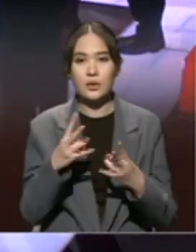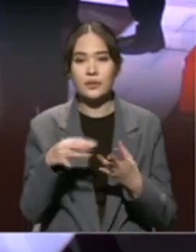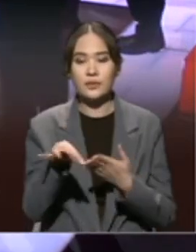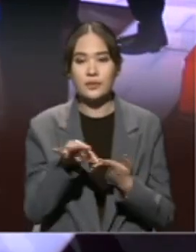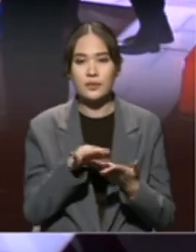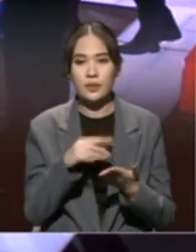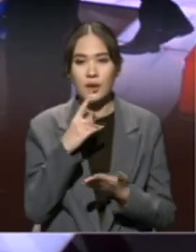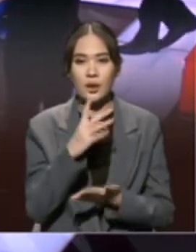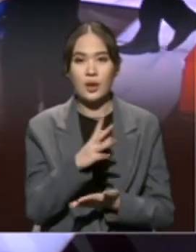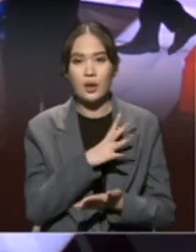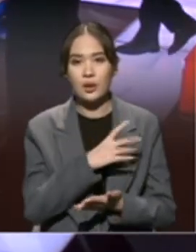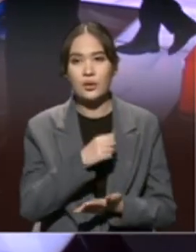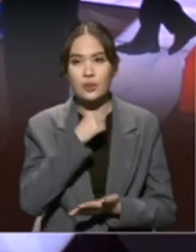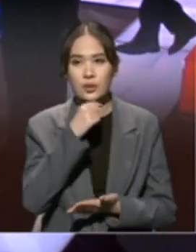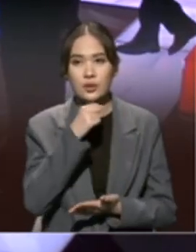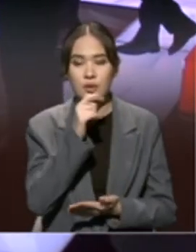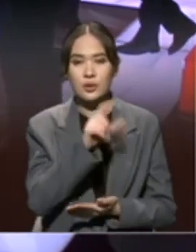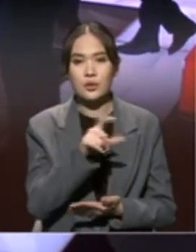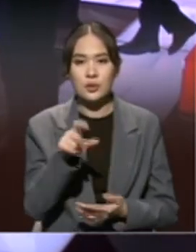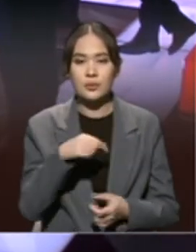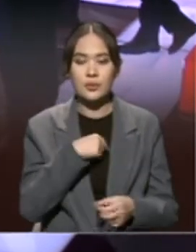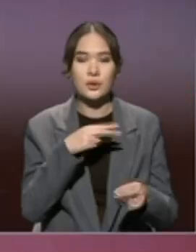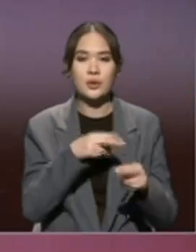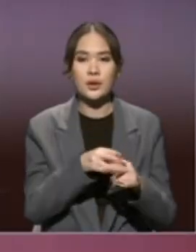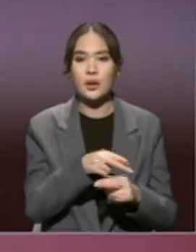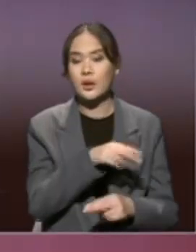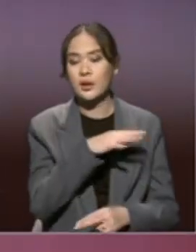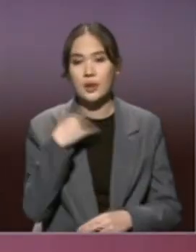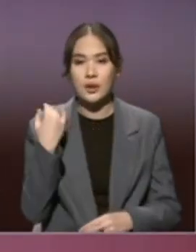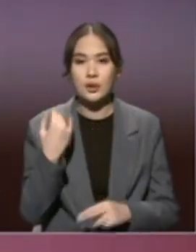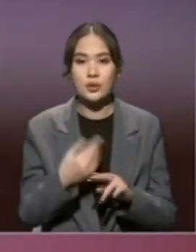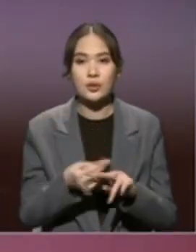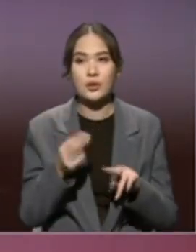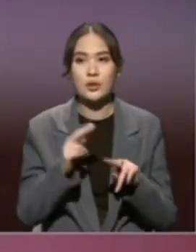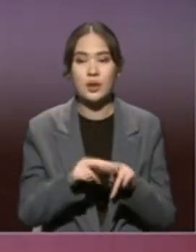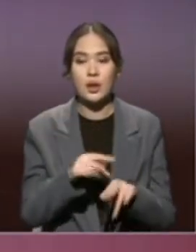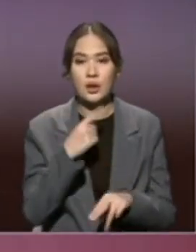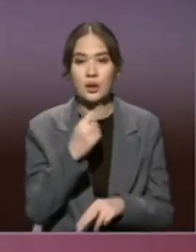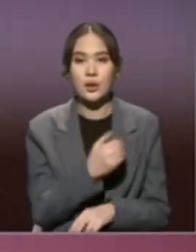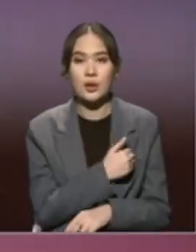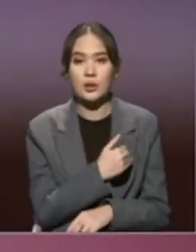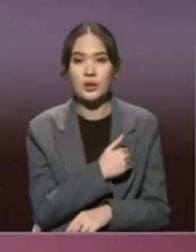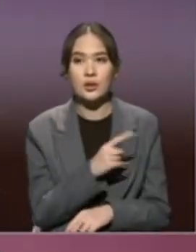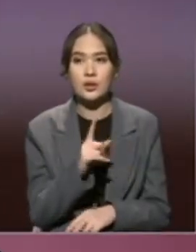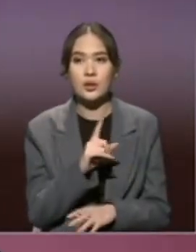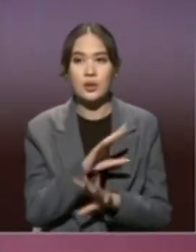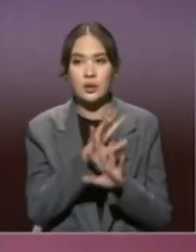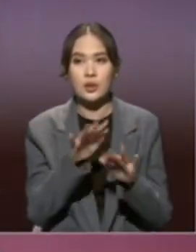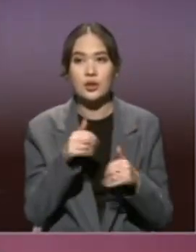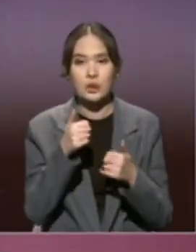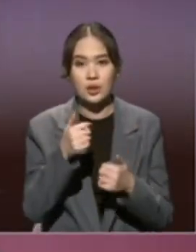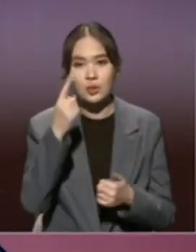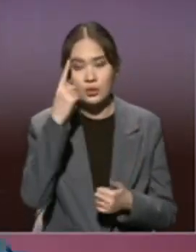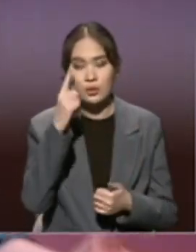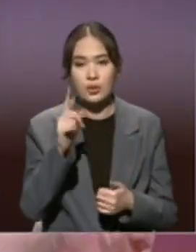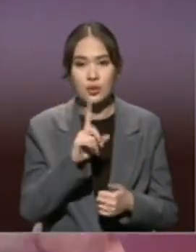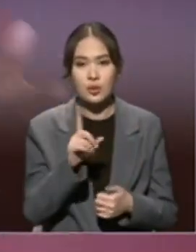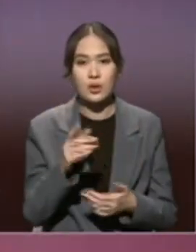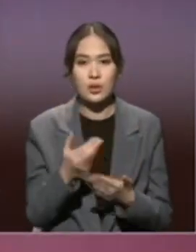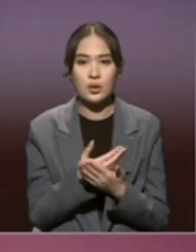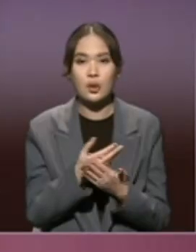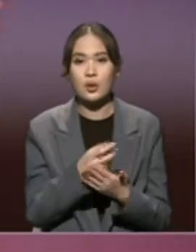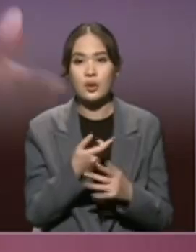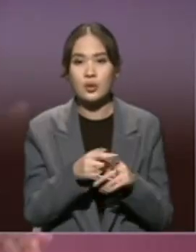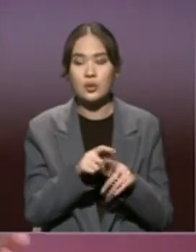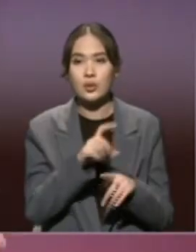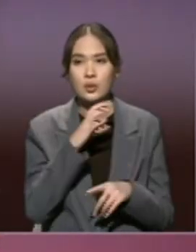үлкен кісілерді бөліп әдепсіздік көрсетпеймін деп тұр да. Айта кетер жай жаңағы ол жақсы жаңалық деп ойлаймын, өйткені көп бізде жаңағы